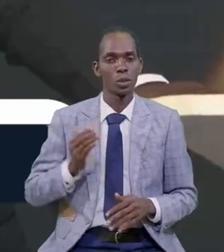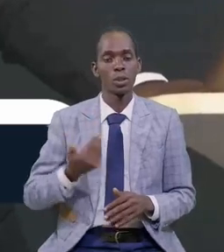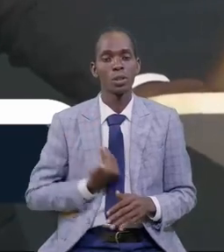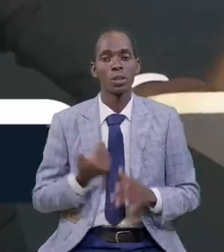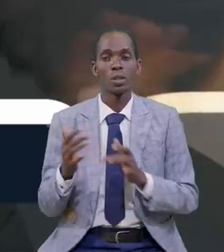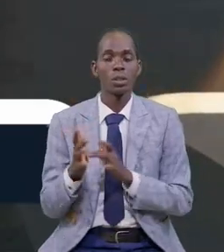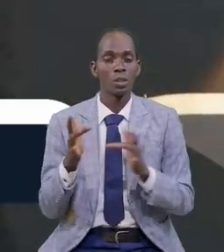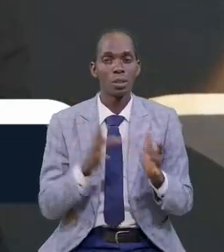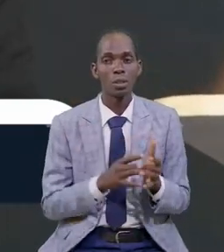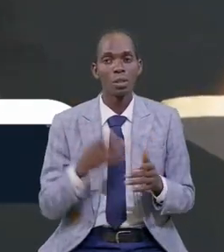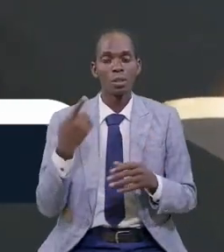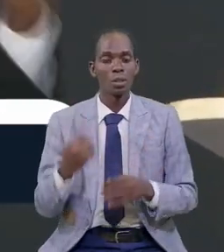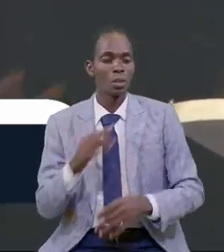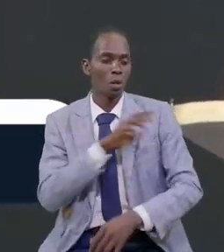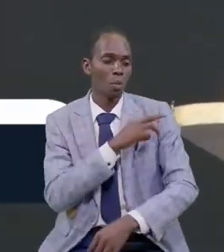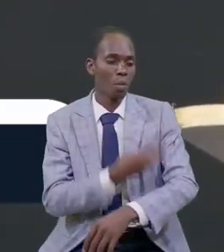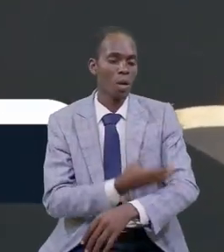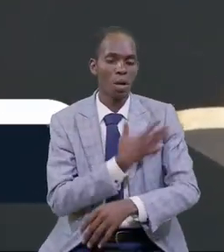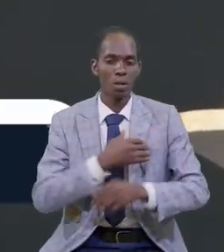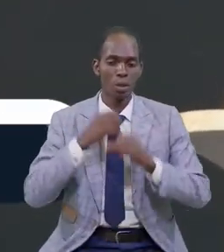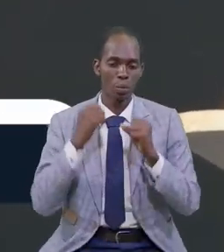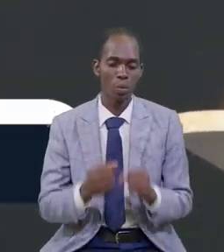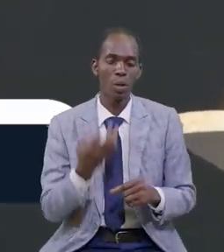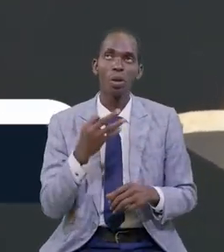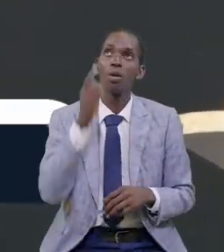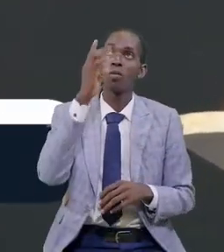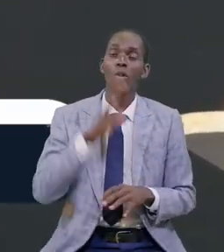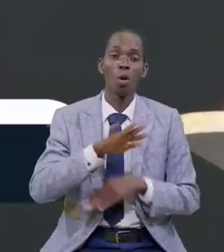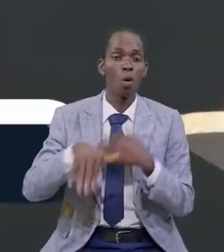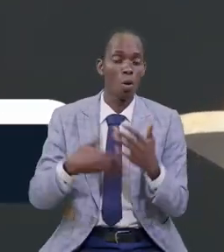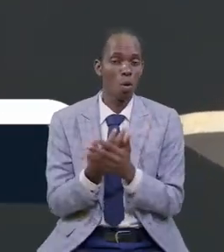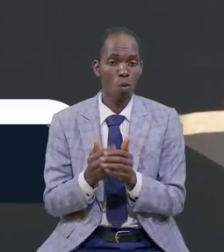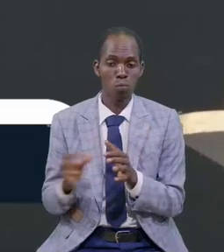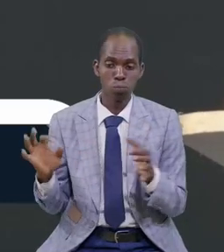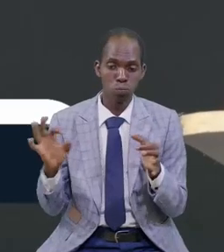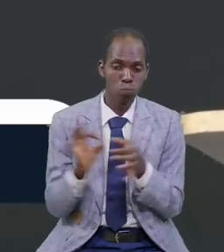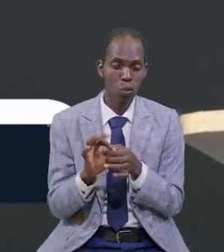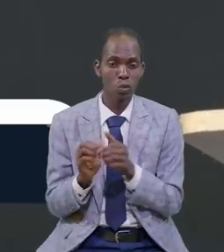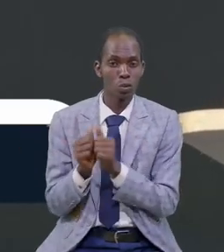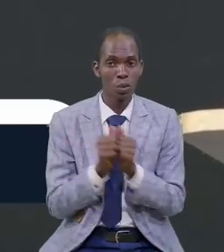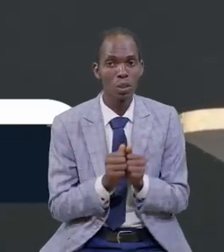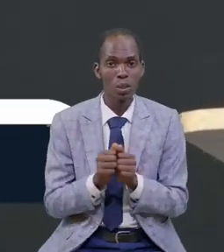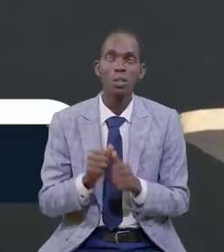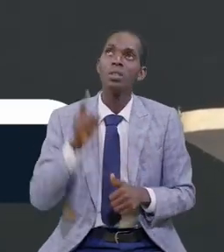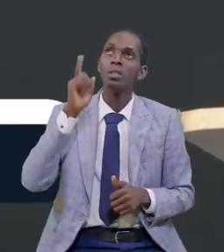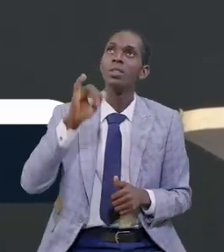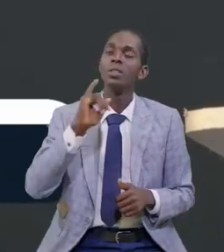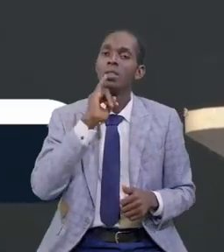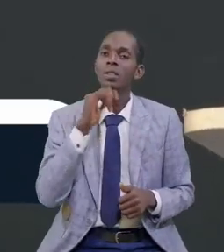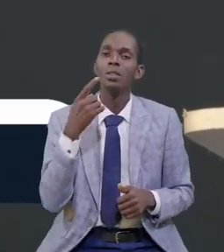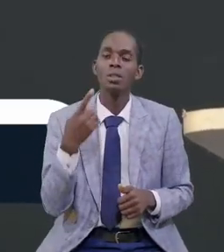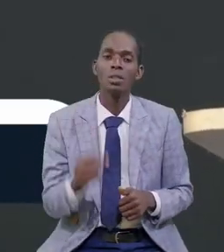Jésus la force et la puissance de Dieu combinez tout il est le roi